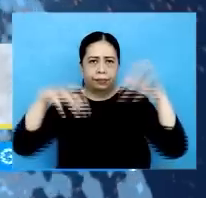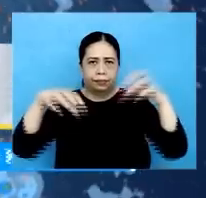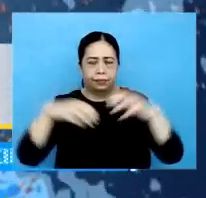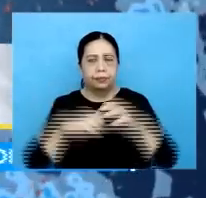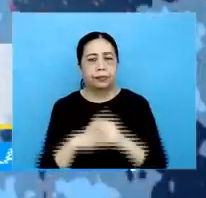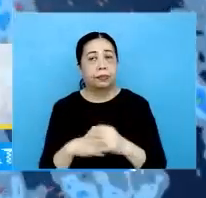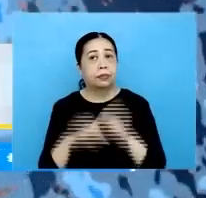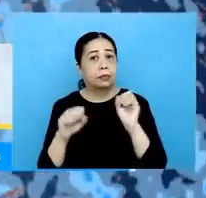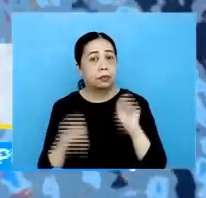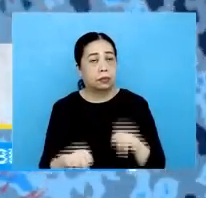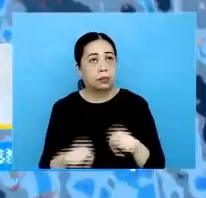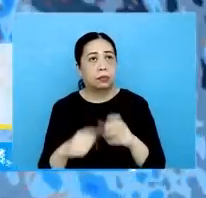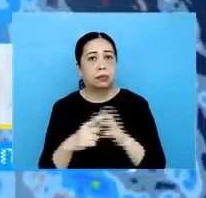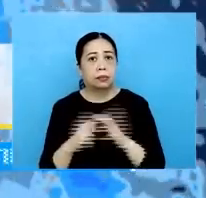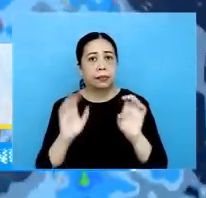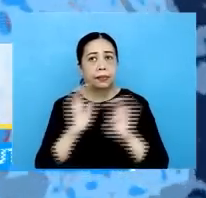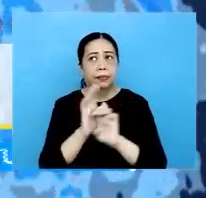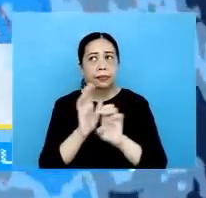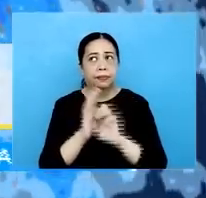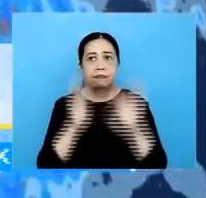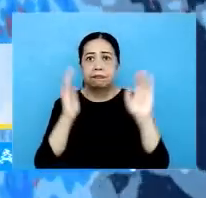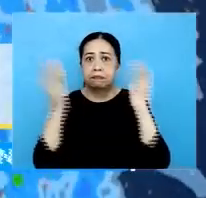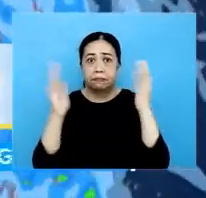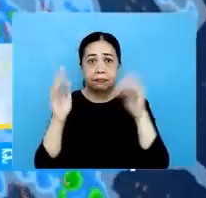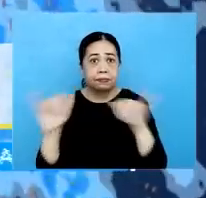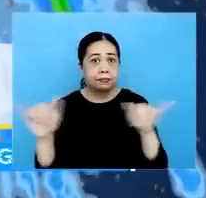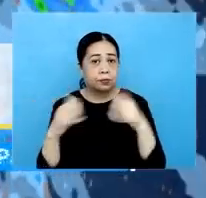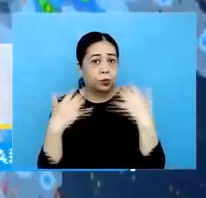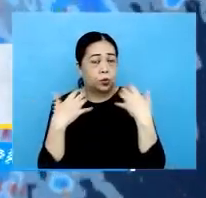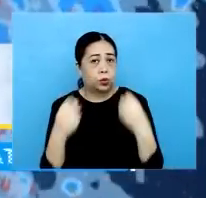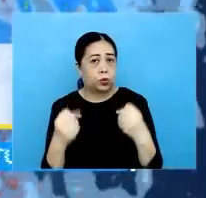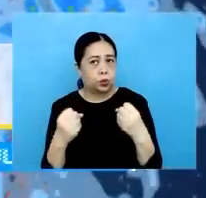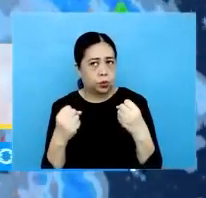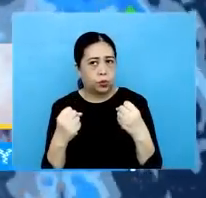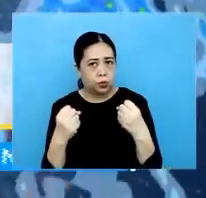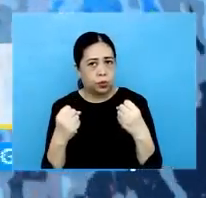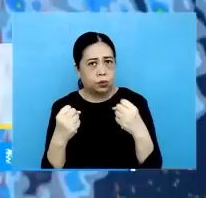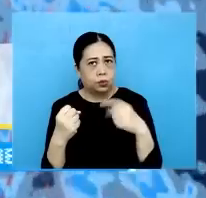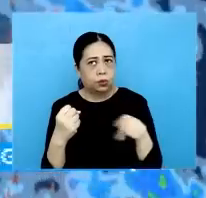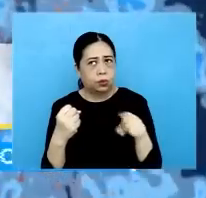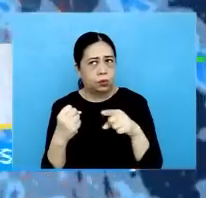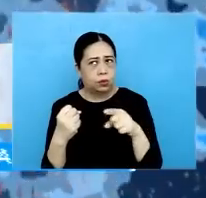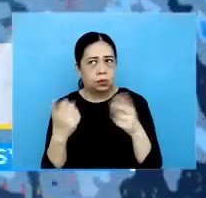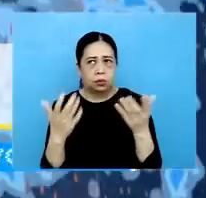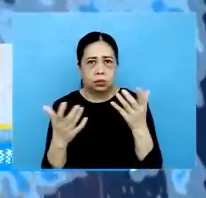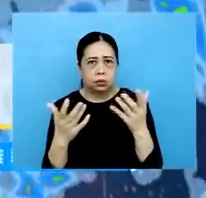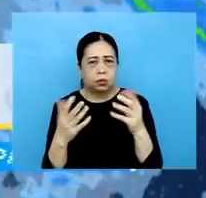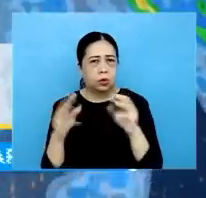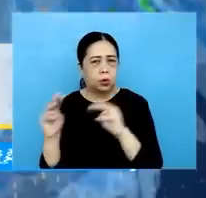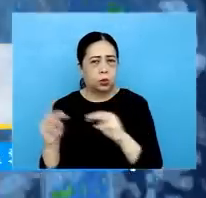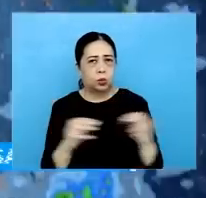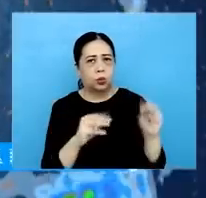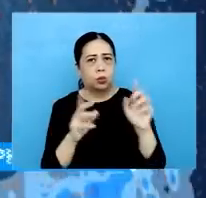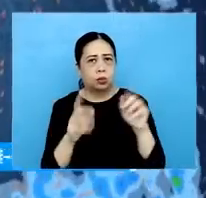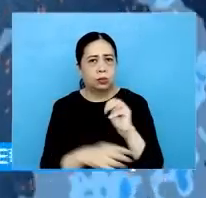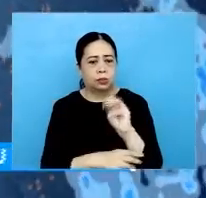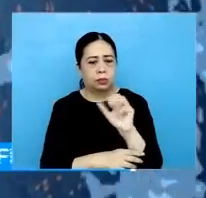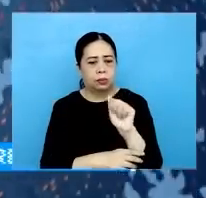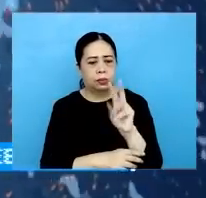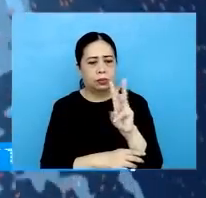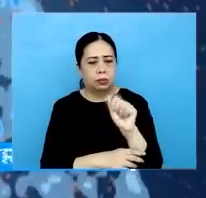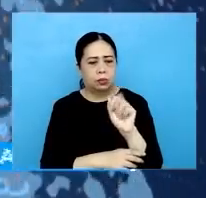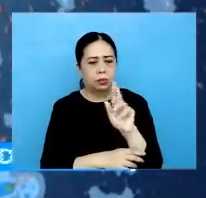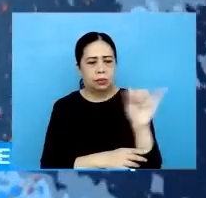na pwedeng maihalin tulad itong lakas or with regards sa lakas at posibleng galaw itong si Mawar ay si